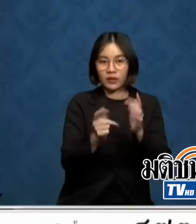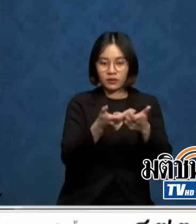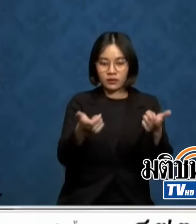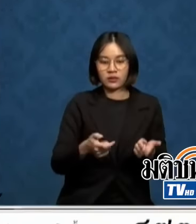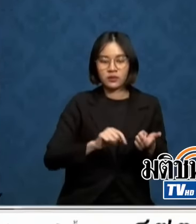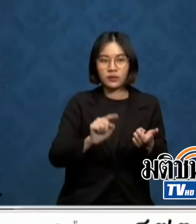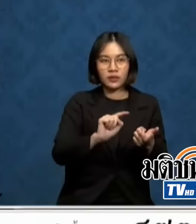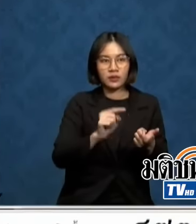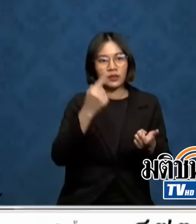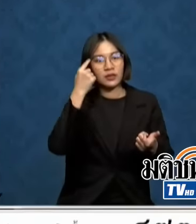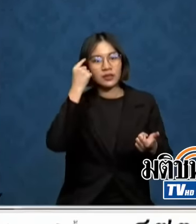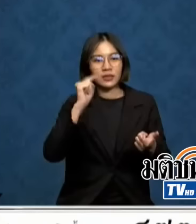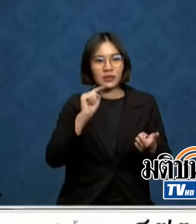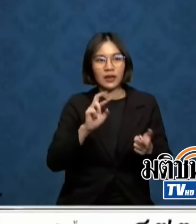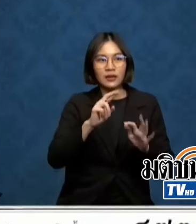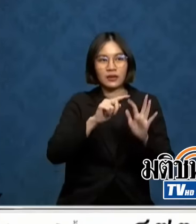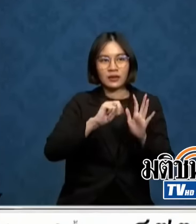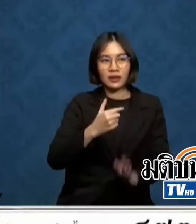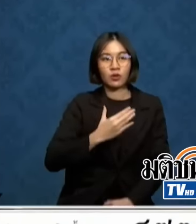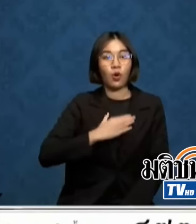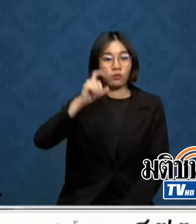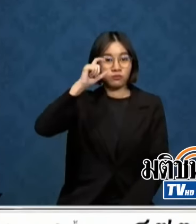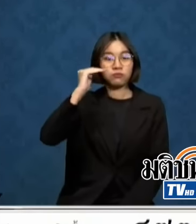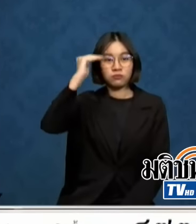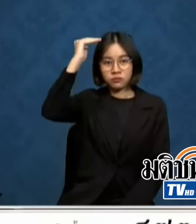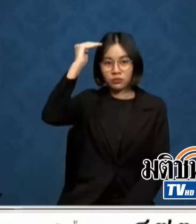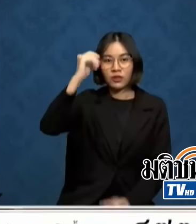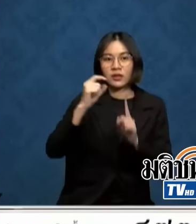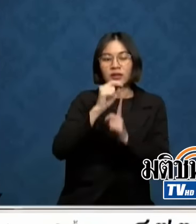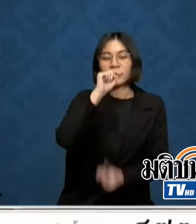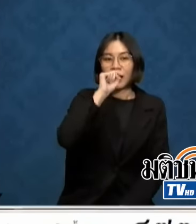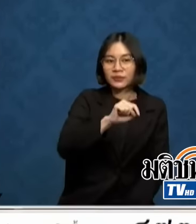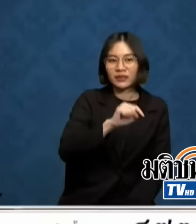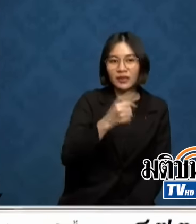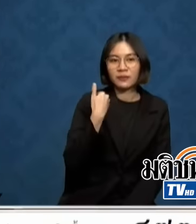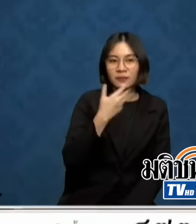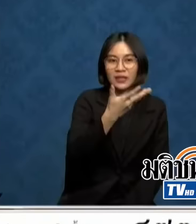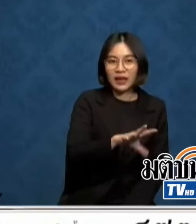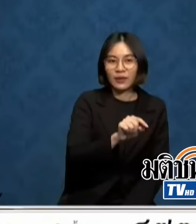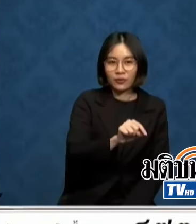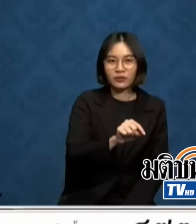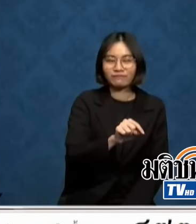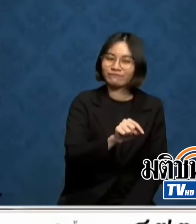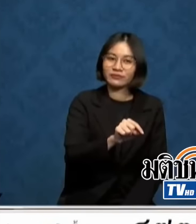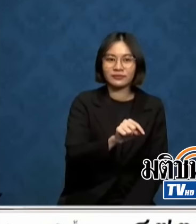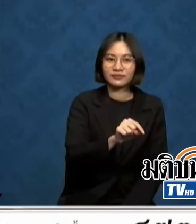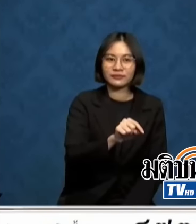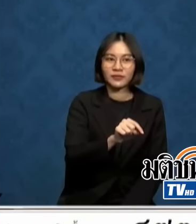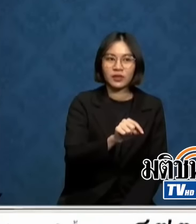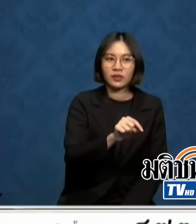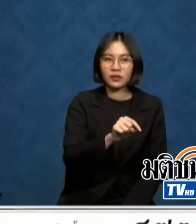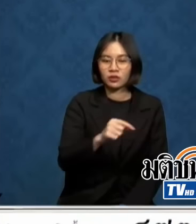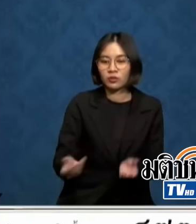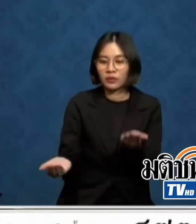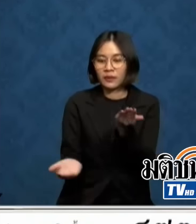นี้อาจจะเห็นว่าร่างของนายรังสิมันเนี่ยมันมีคำสั่งฉบับนี้อยู่แล้วจึงอาจจะไม่จำเป็นต้อง